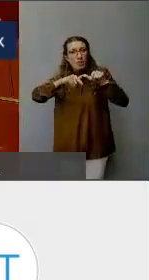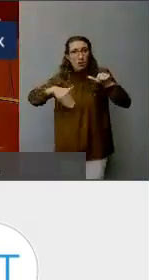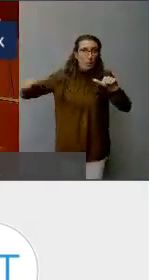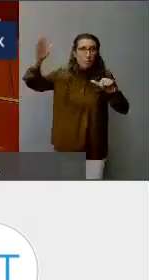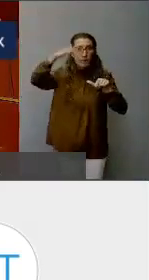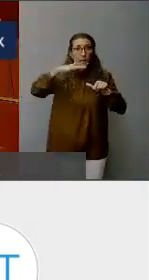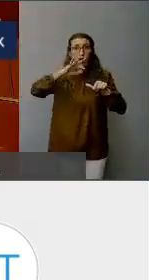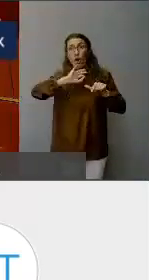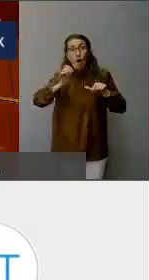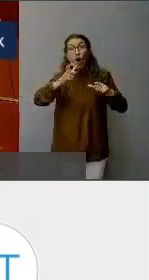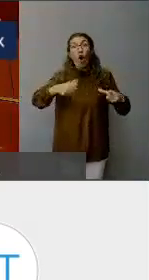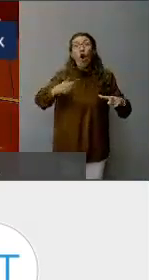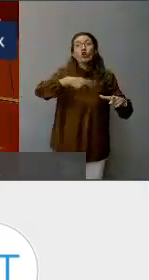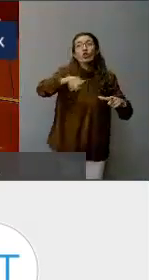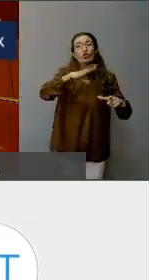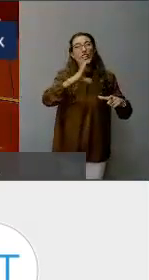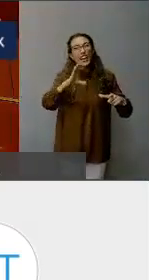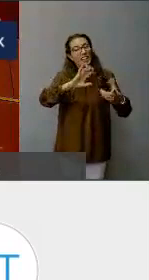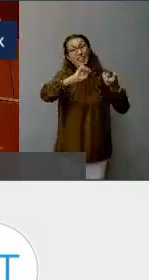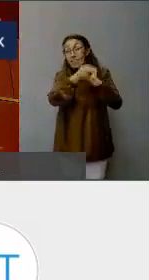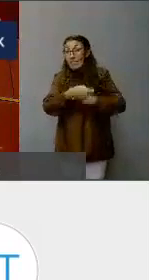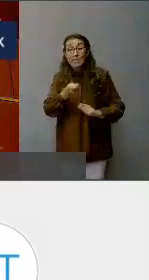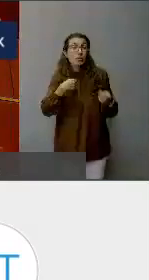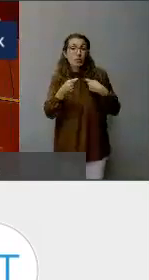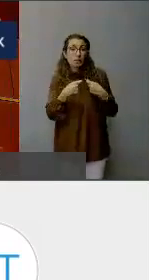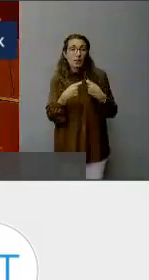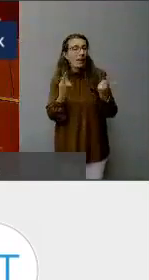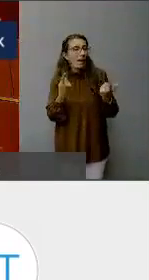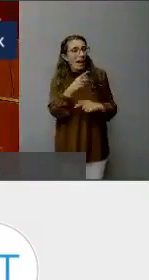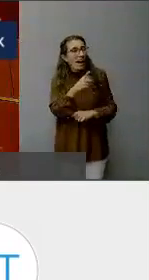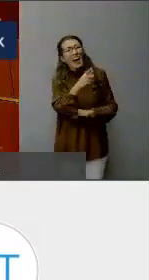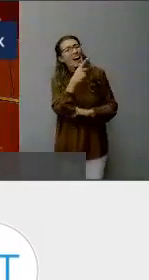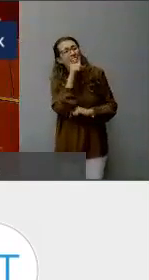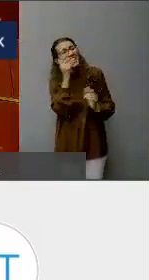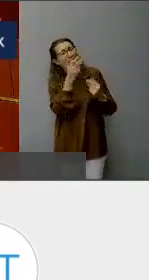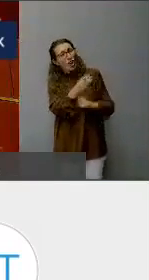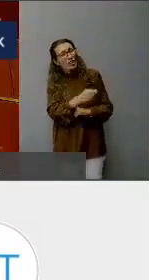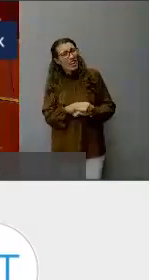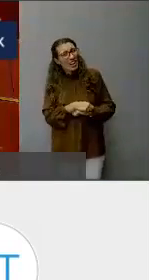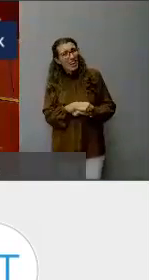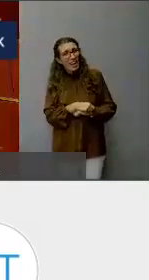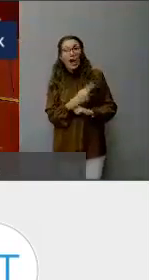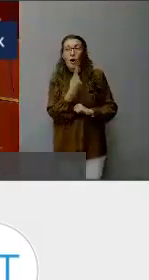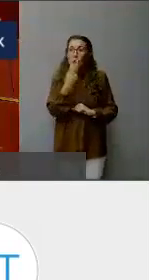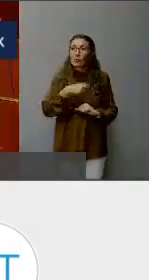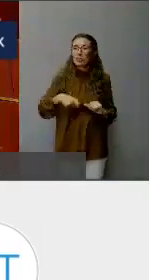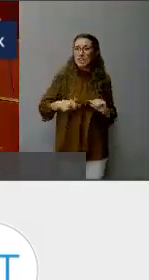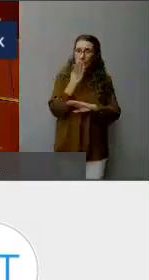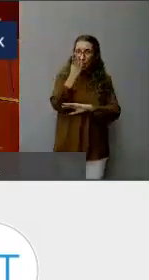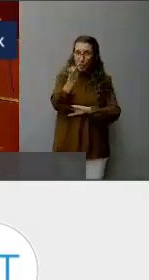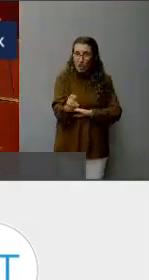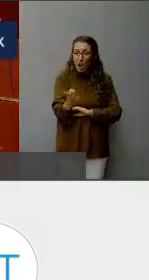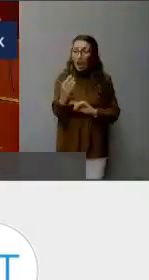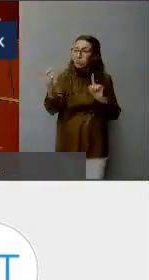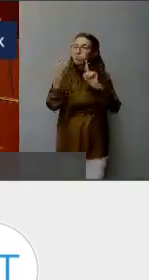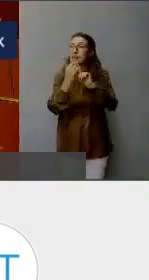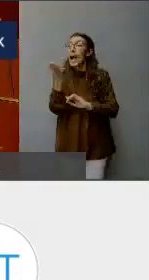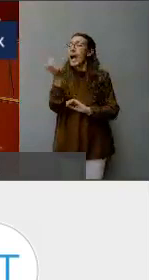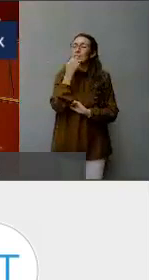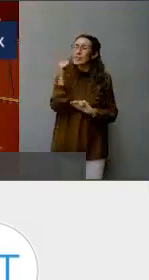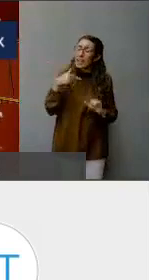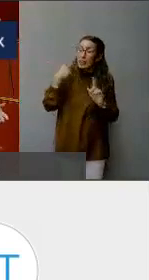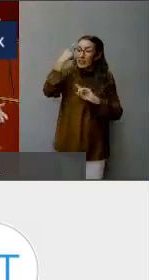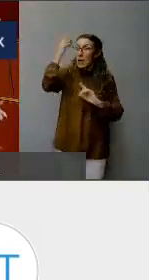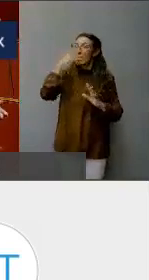diventa supermercato a fra che te serve a questo il principio uno va dal sindaco gli dice io vorrei avere una bella idea